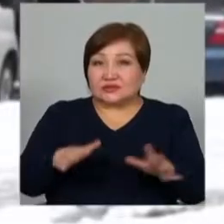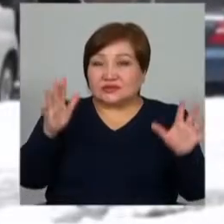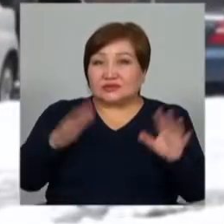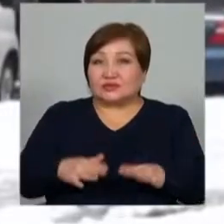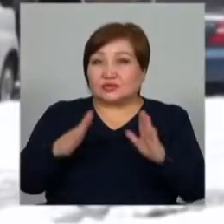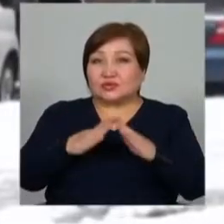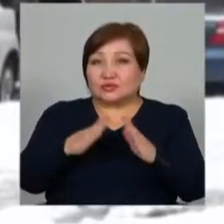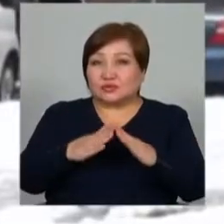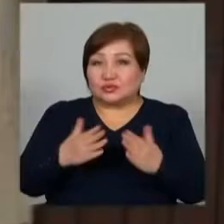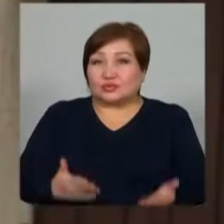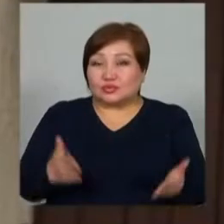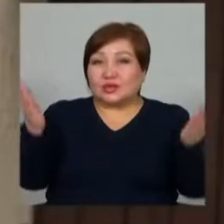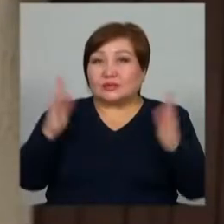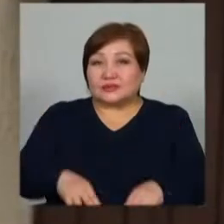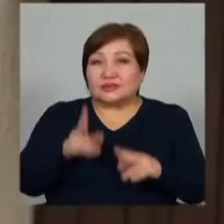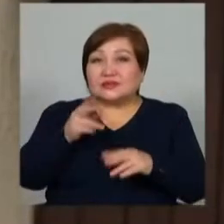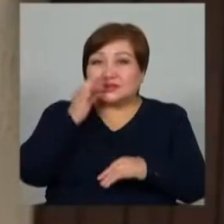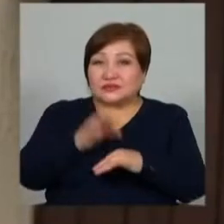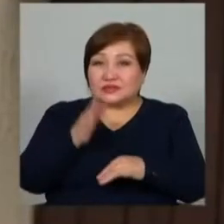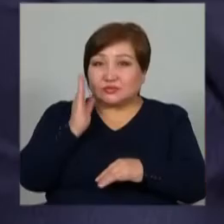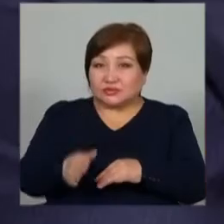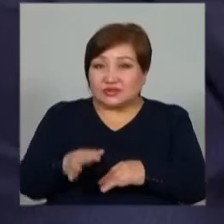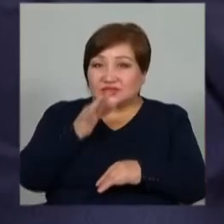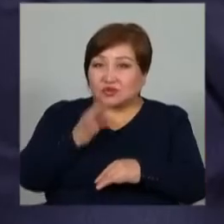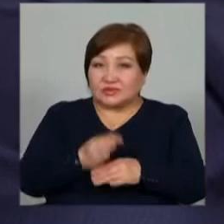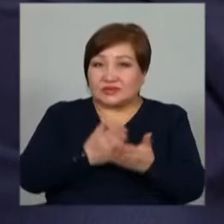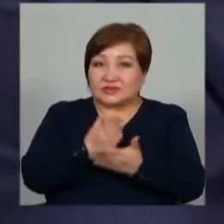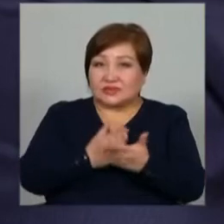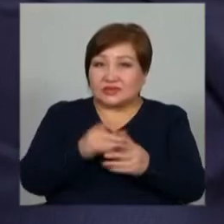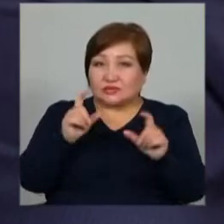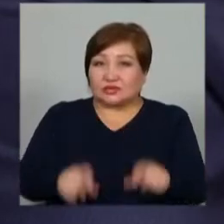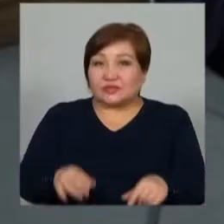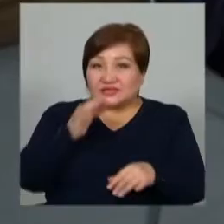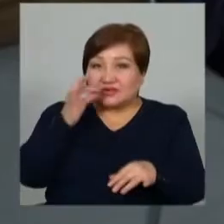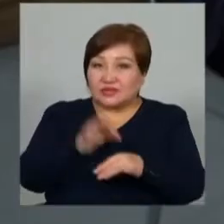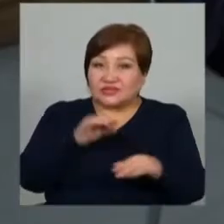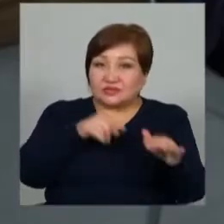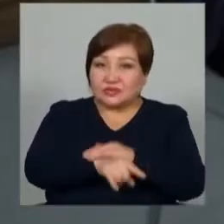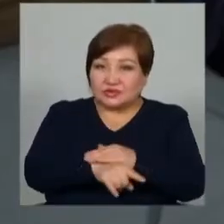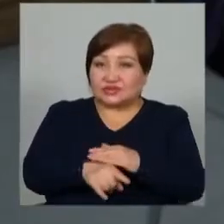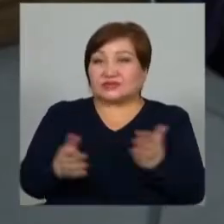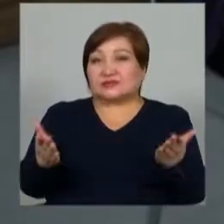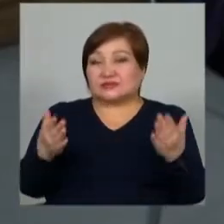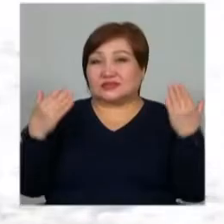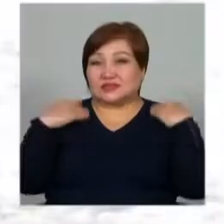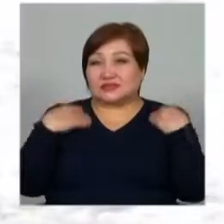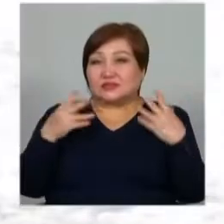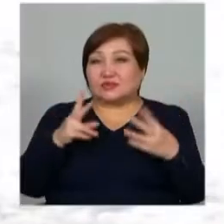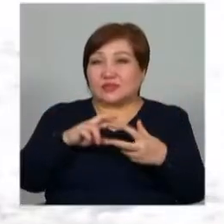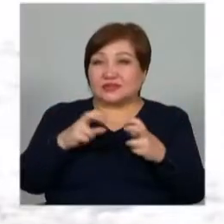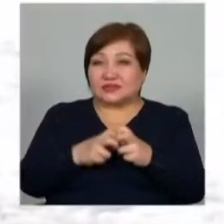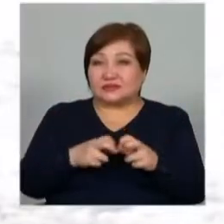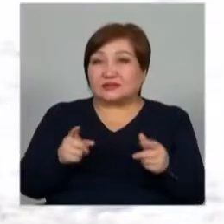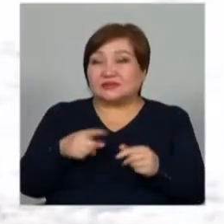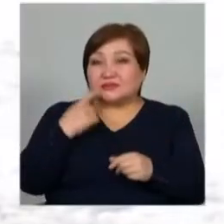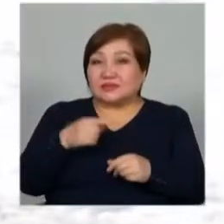кетсе кім жауапты? Жауапты қызметте отырып алып, жауапкершіліктен қашатын жағалы басшылық бұл мәселеге не деп жауап берді? Осы және